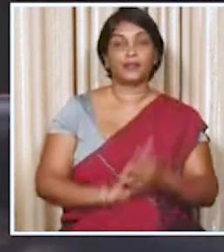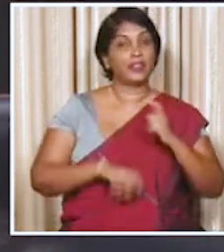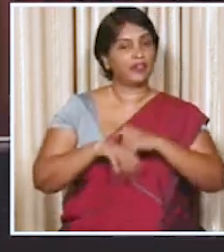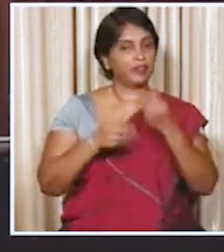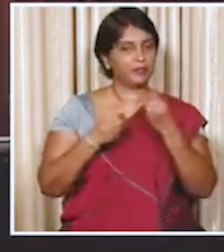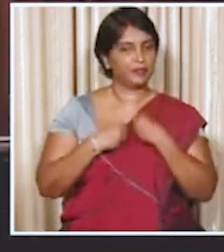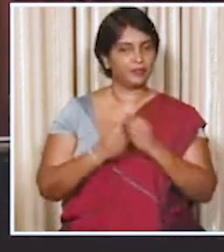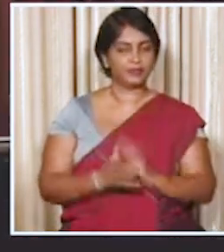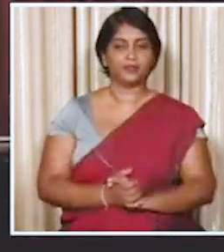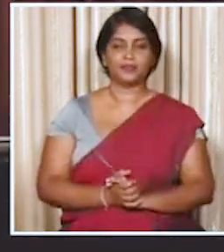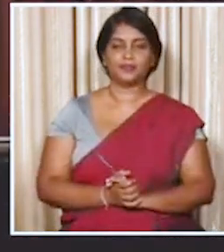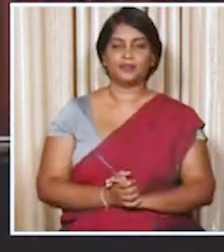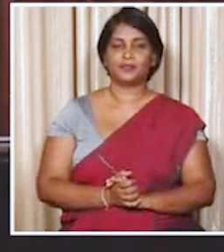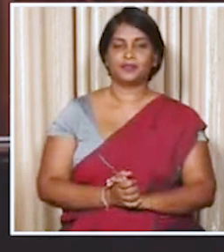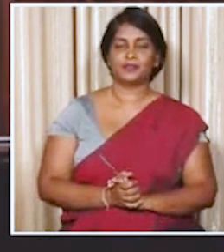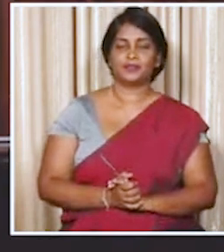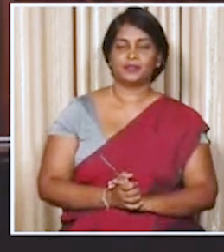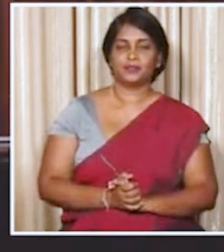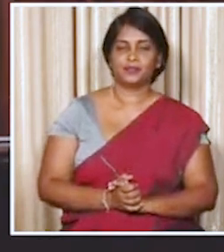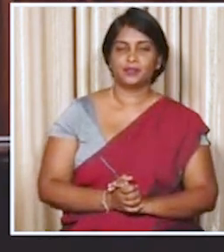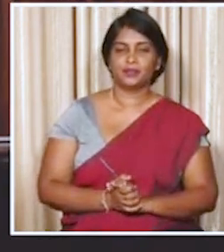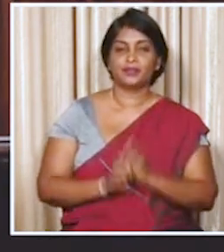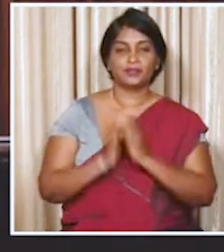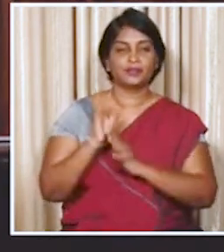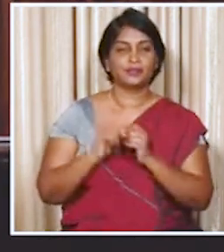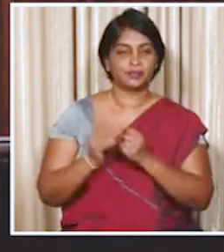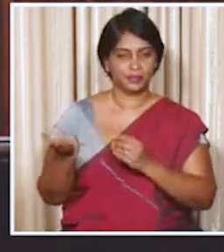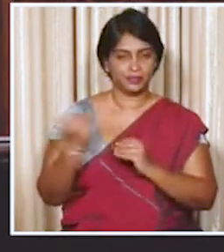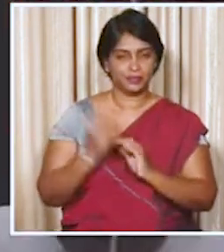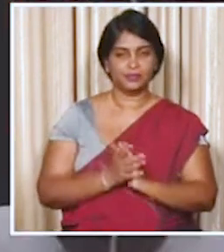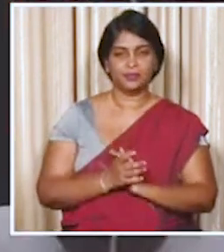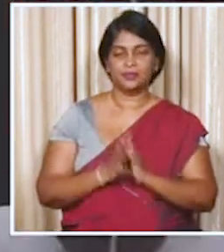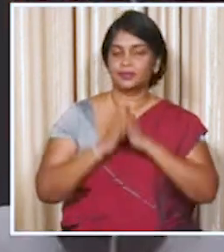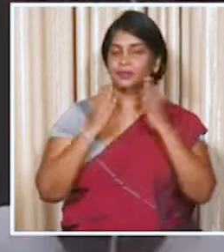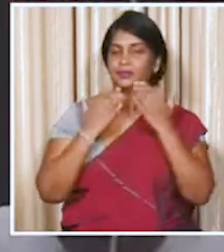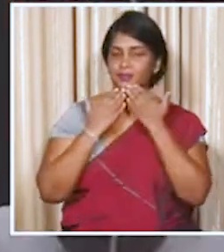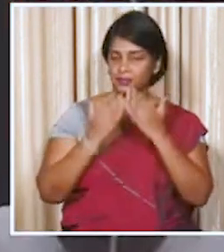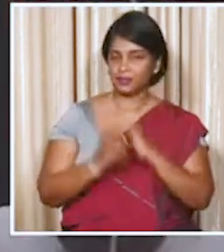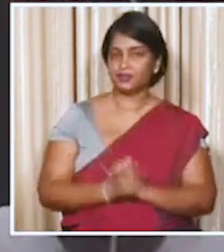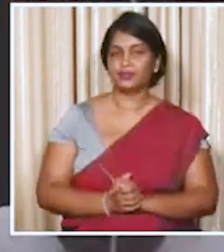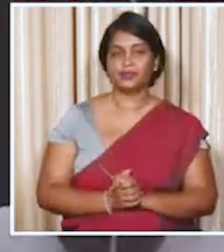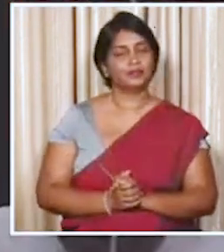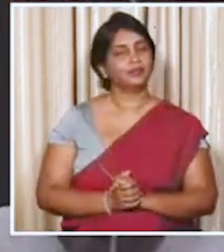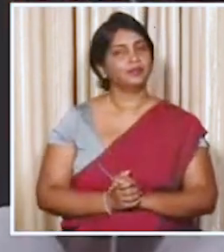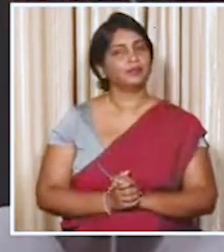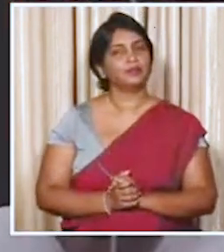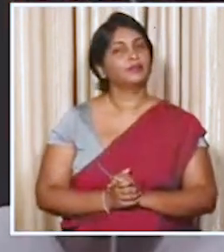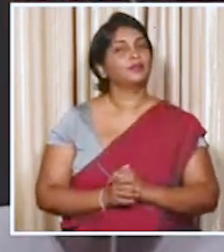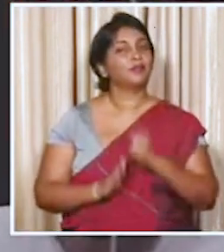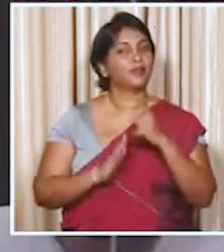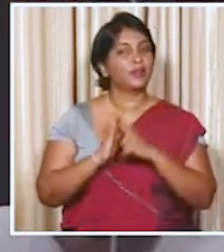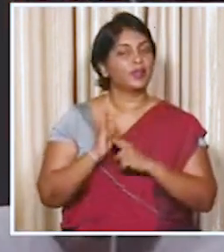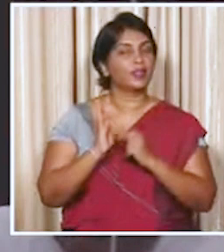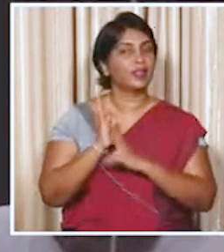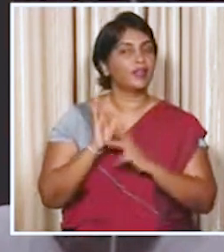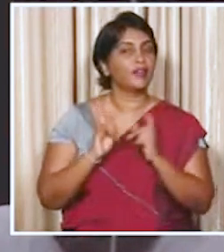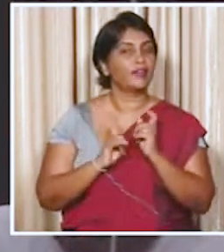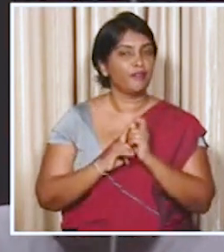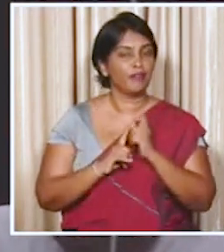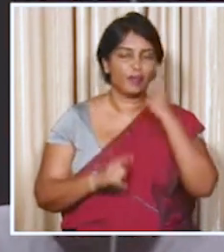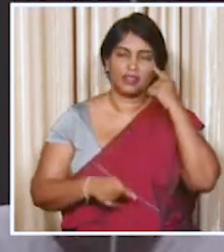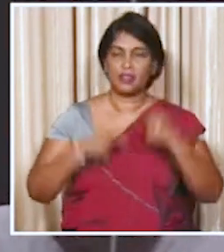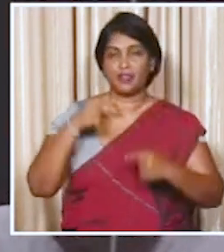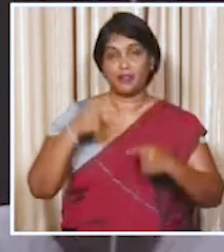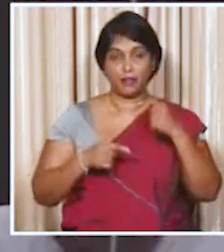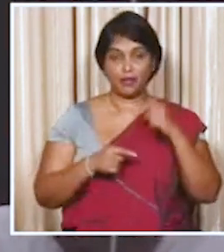ලබා දීම. ස්තුතියි ගරු මන්ත්‍රීතුමිය. ඔව් මන්ත්‍රීතුමා කතා කරන්න. බොහොම ස්තුතියි හරි මන්ත්‍රීතුමිය. ජනතා විමුක්ති පෙරමුණ ගැන විවාදයක්